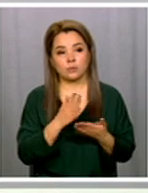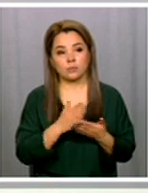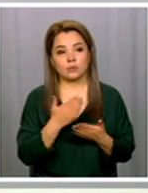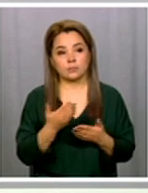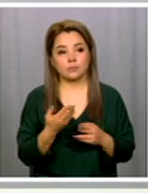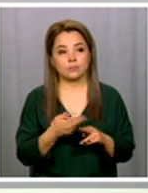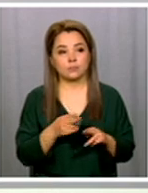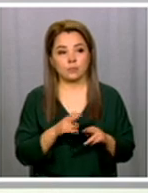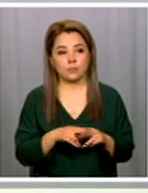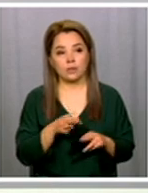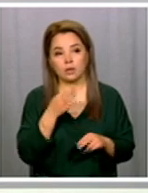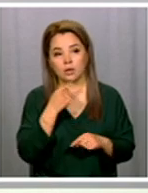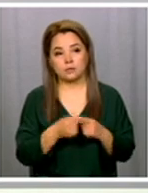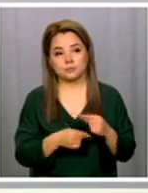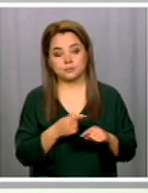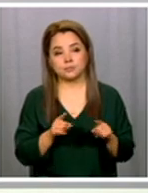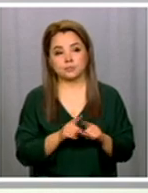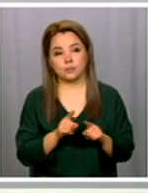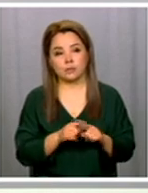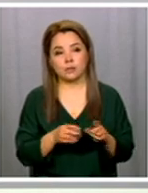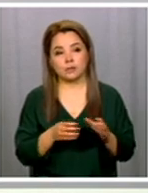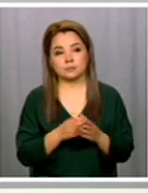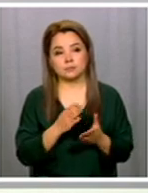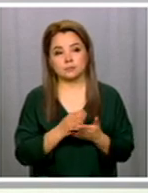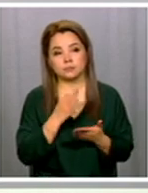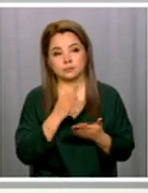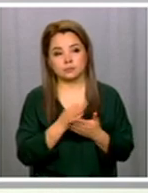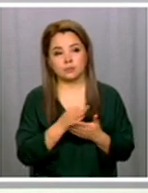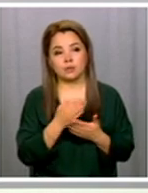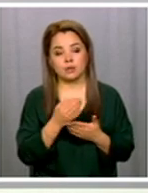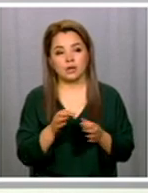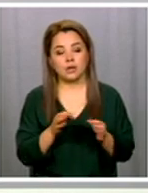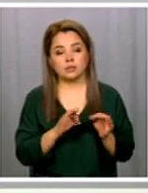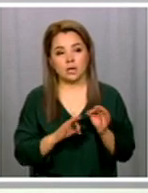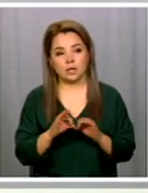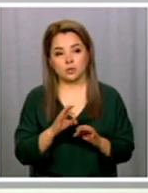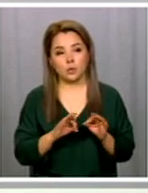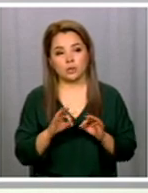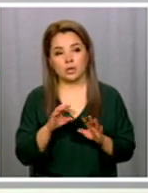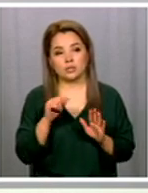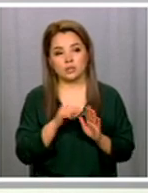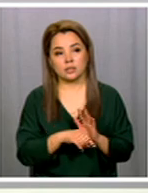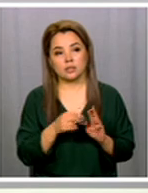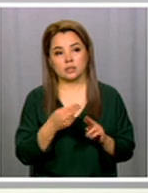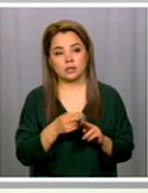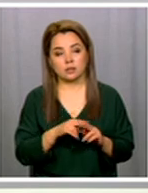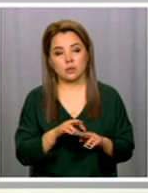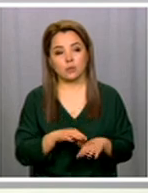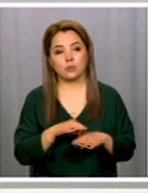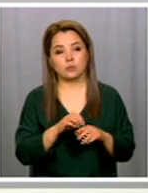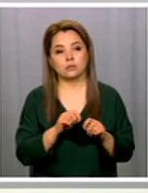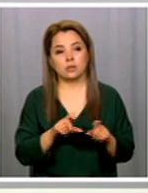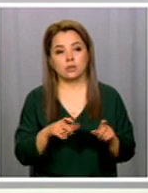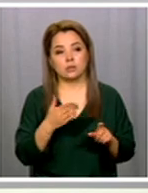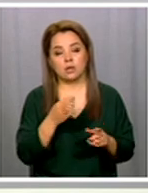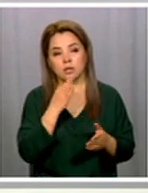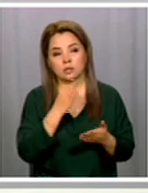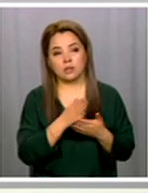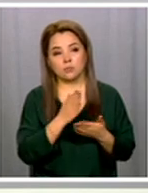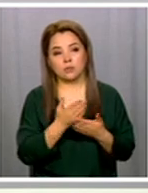Және тұқым қуалау қызметін атқаратын ядро. Ядроның ішінде өткен сабақта